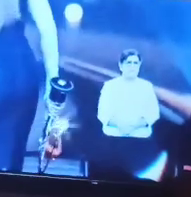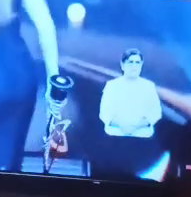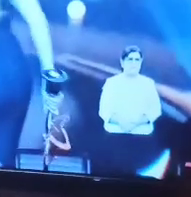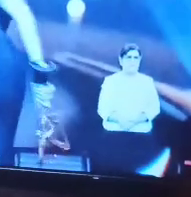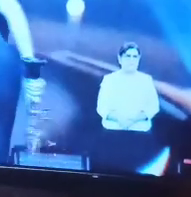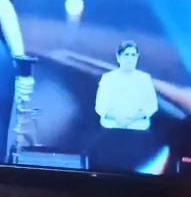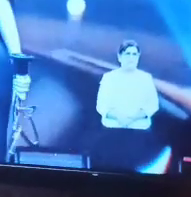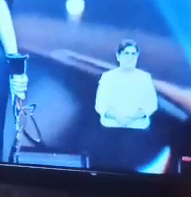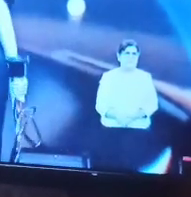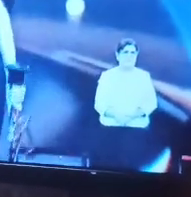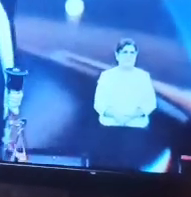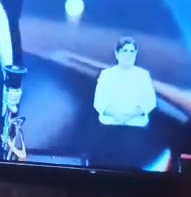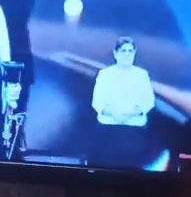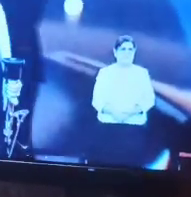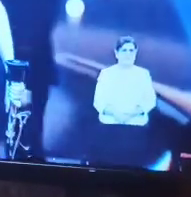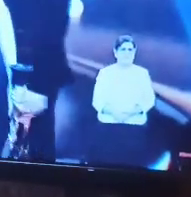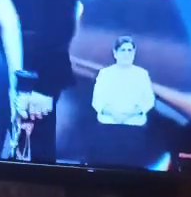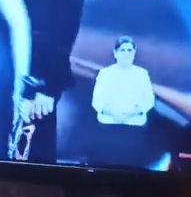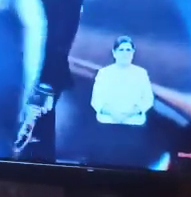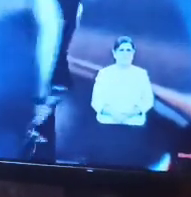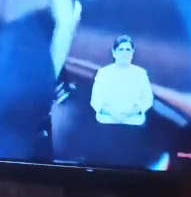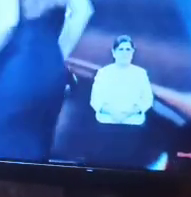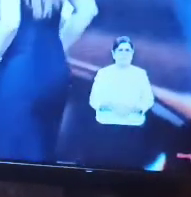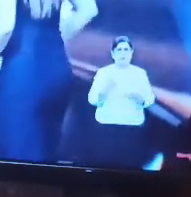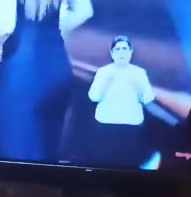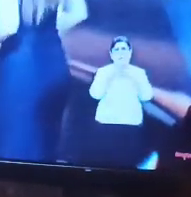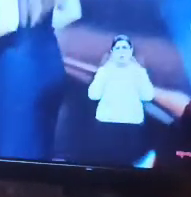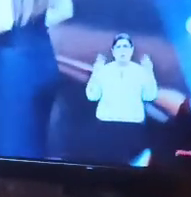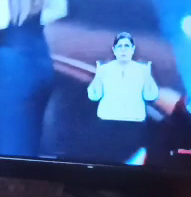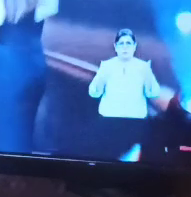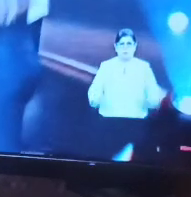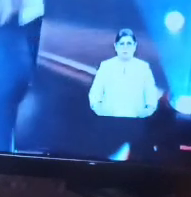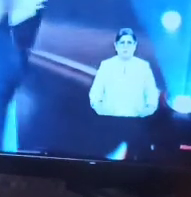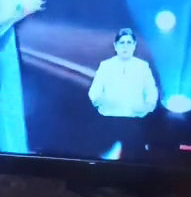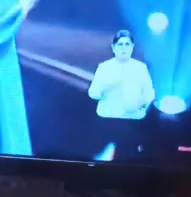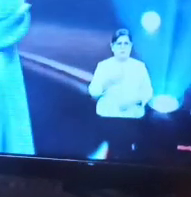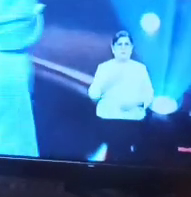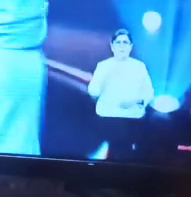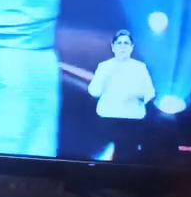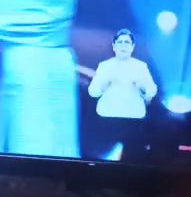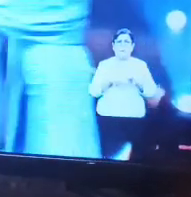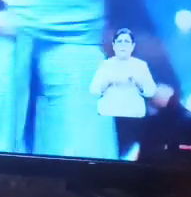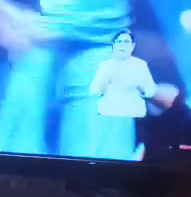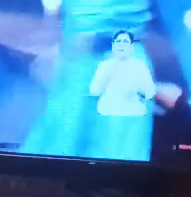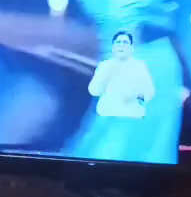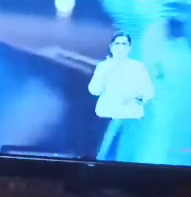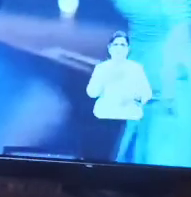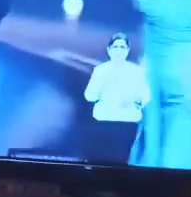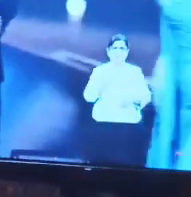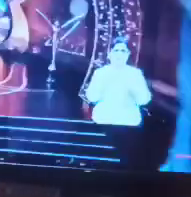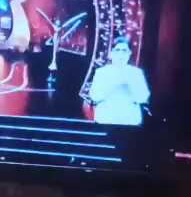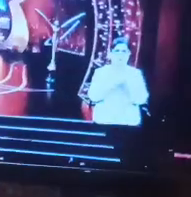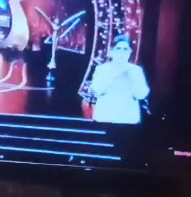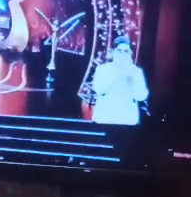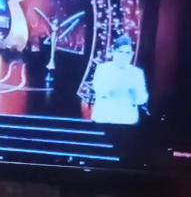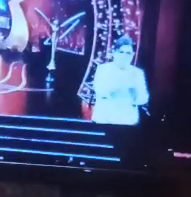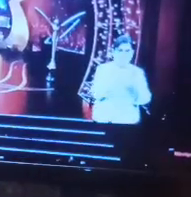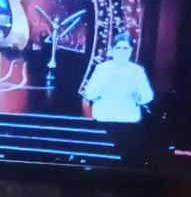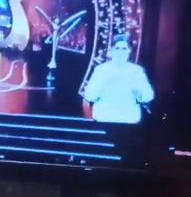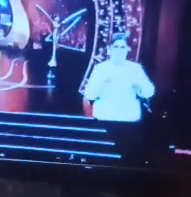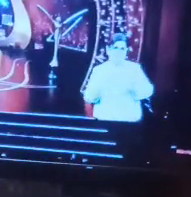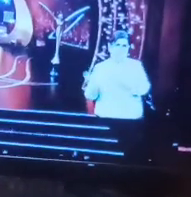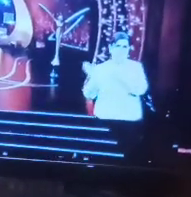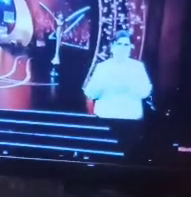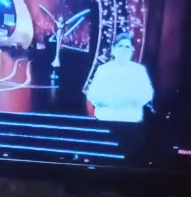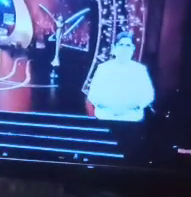سریال خانواده که خیلی همین روزا محبوب شده و به اسم آقازاده تو ایران از شبکه NBC